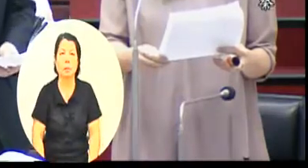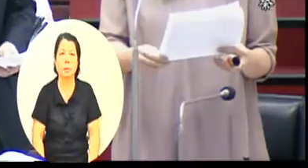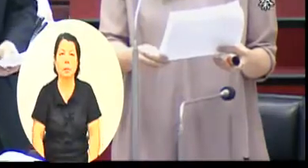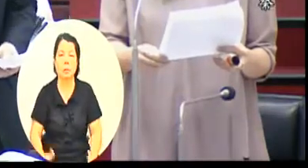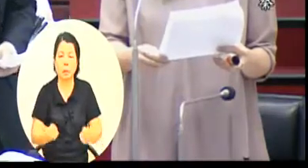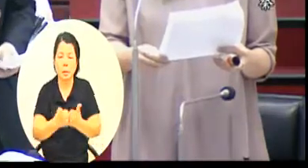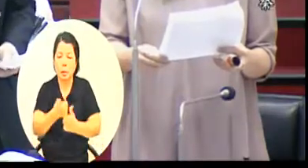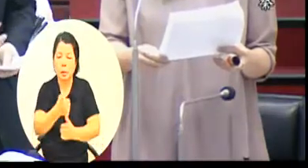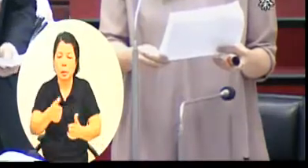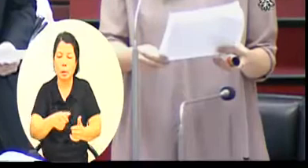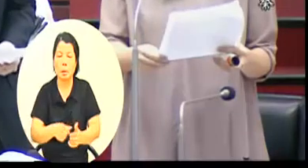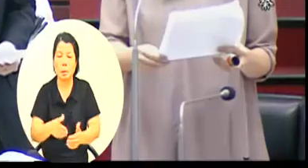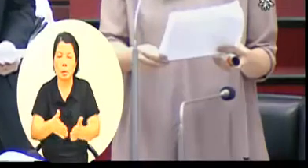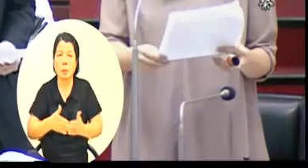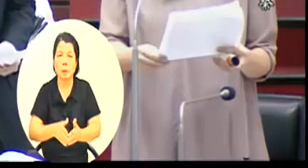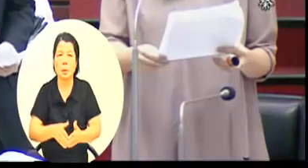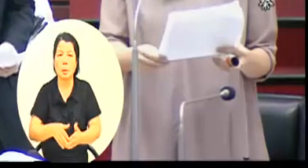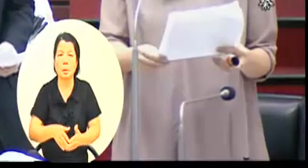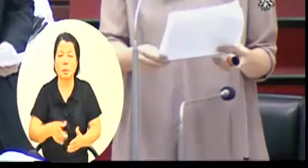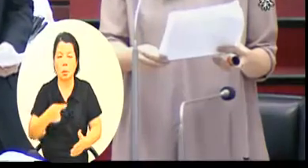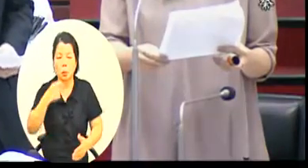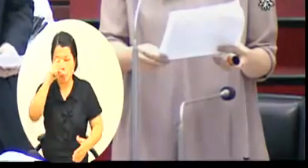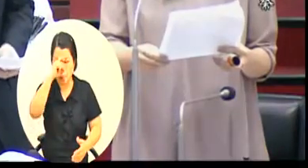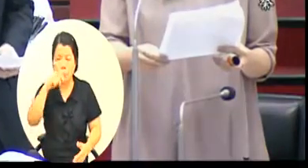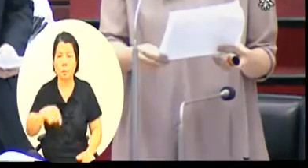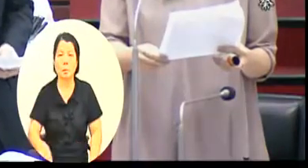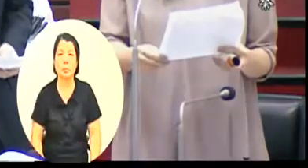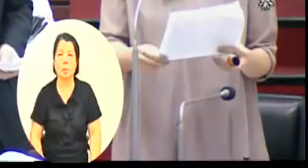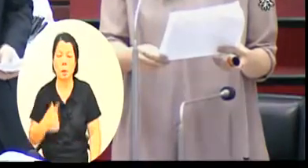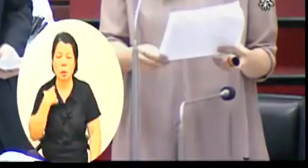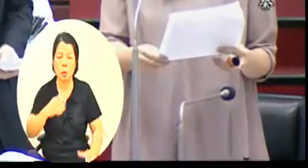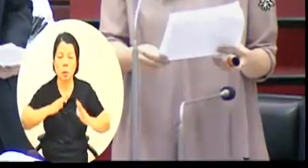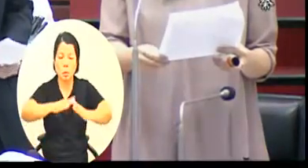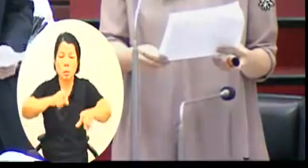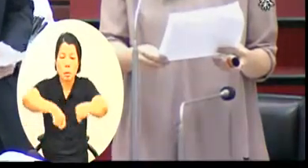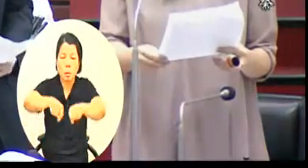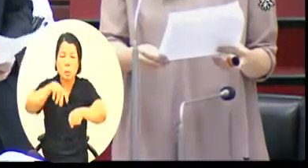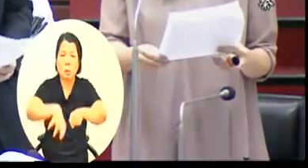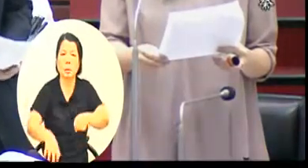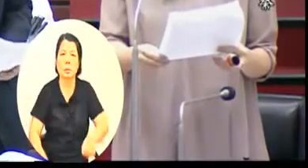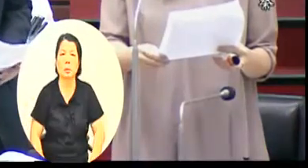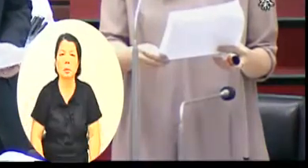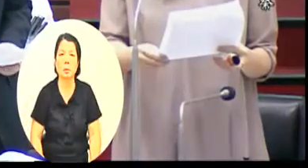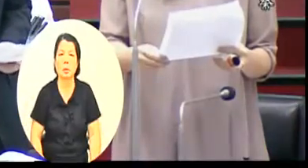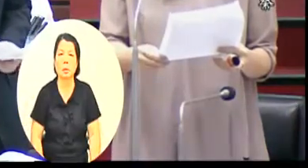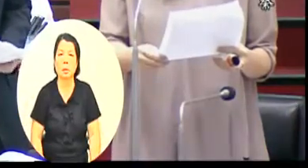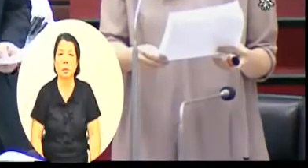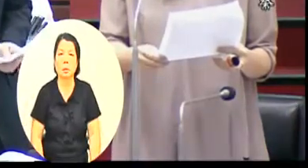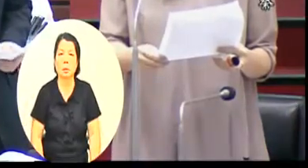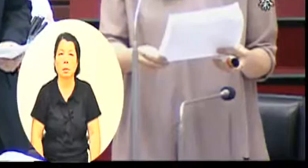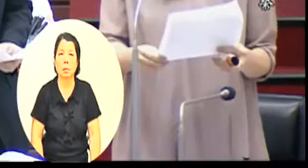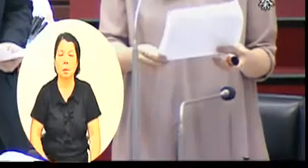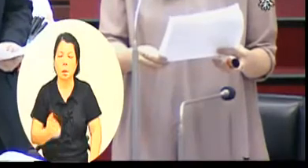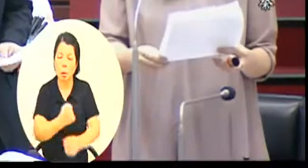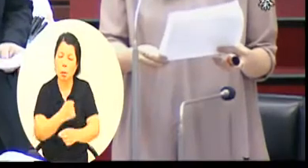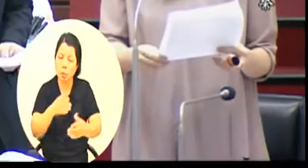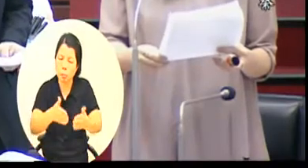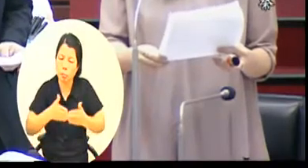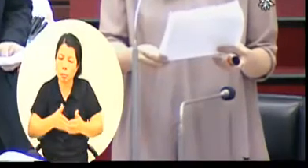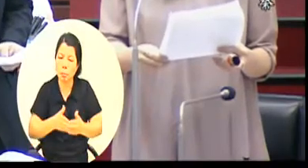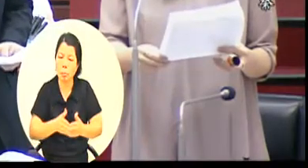该直接讲说，议员到底你，我希望说我们在都市计划能够做出什么样的一些相对性的一